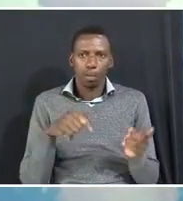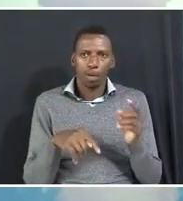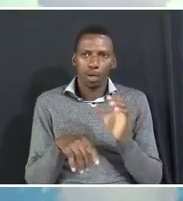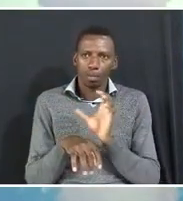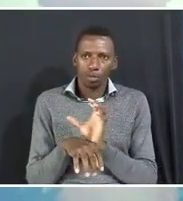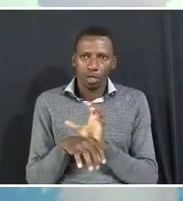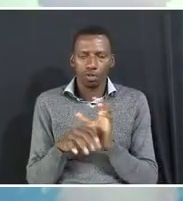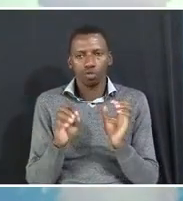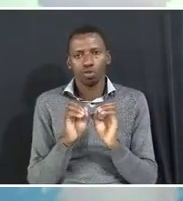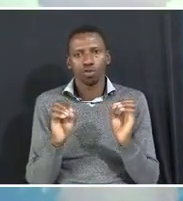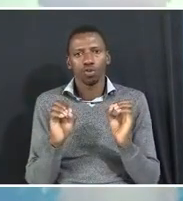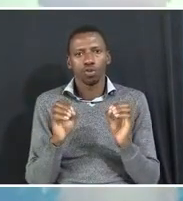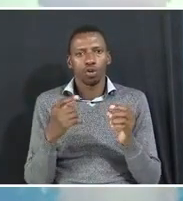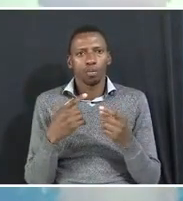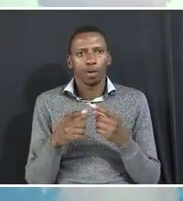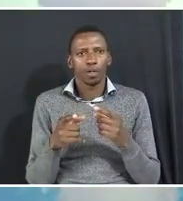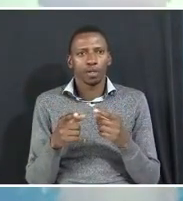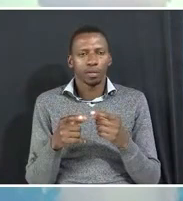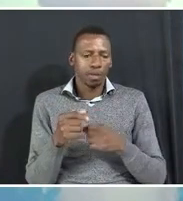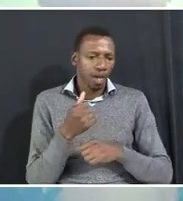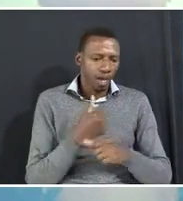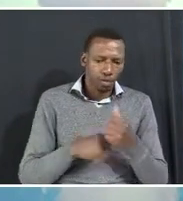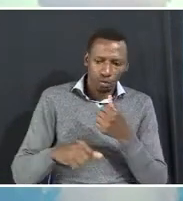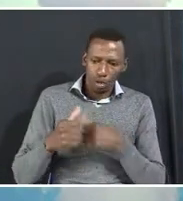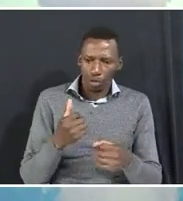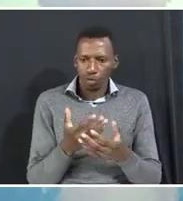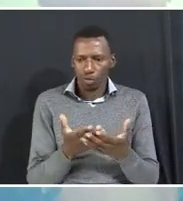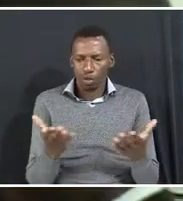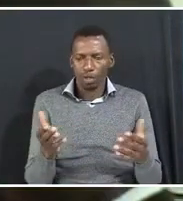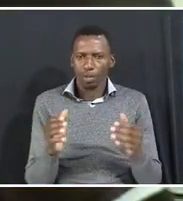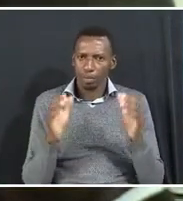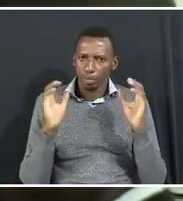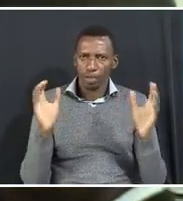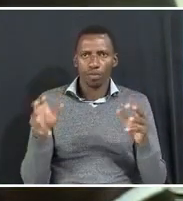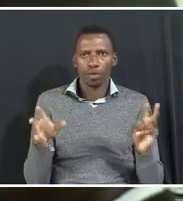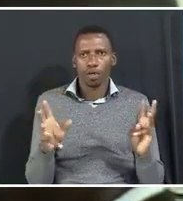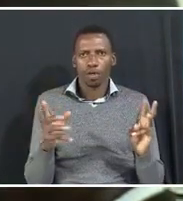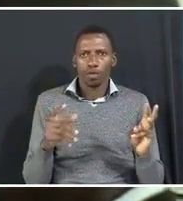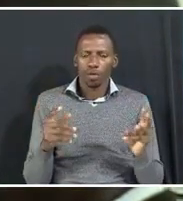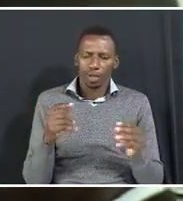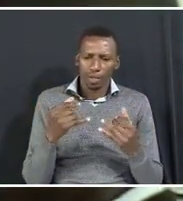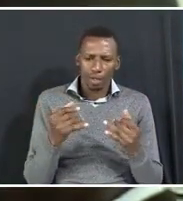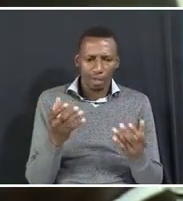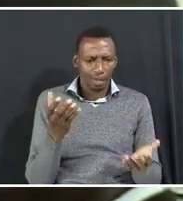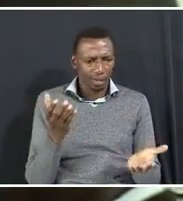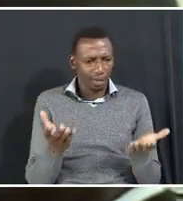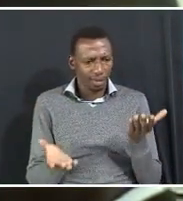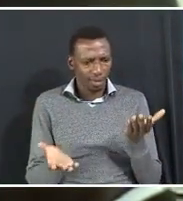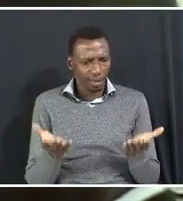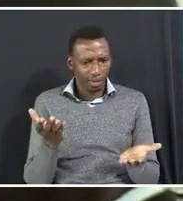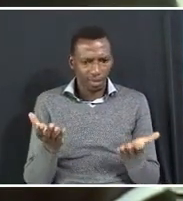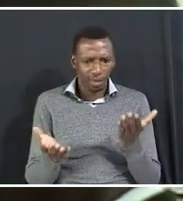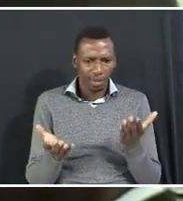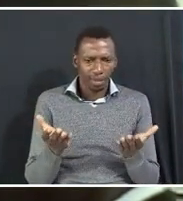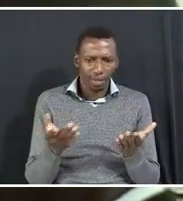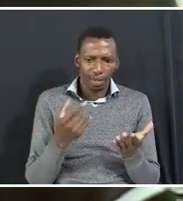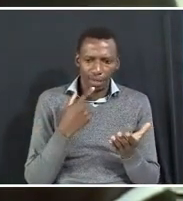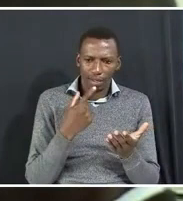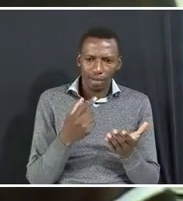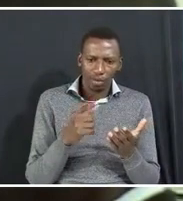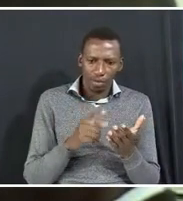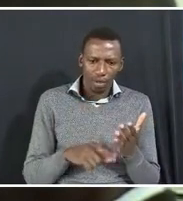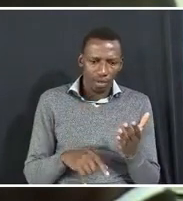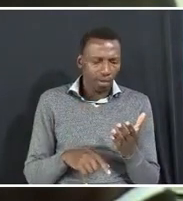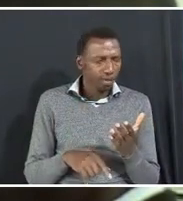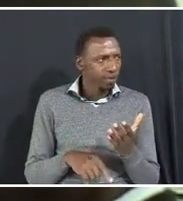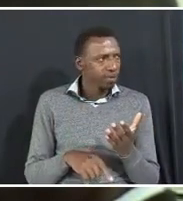wanafanya mambo haya, mm, kwa kikubwa basi. Mm. So tukijaribu kupima kwa ratili, tuseme basi